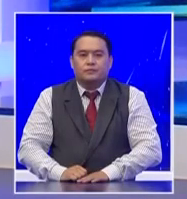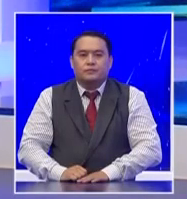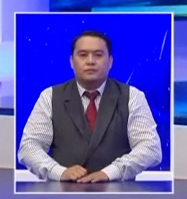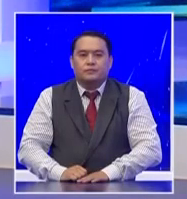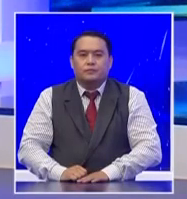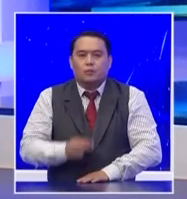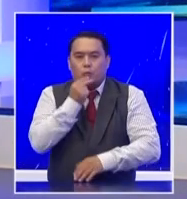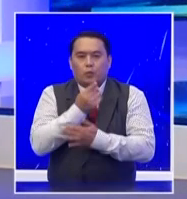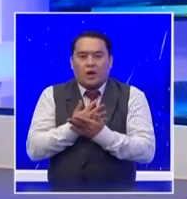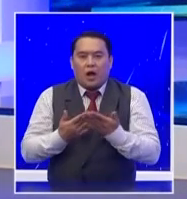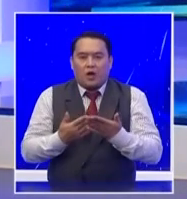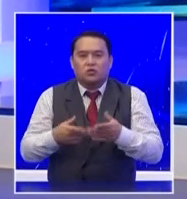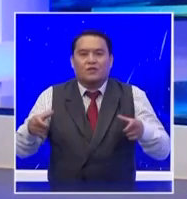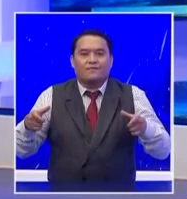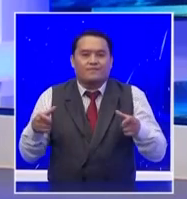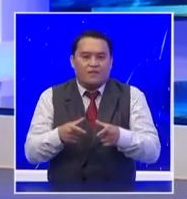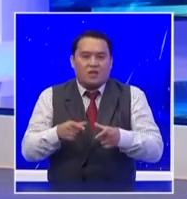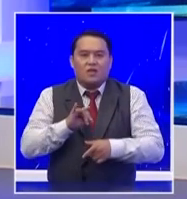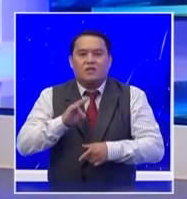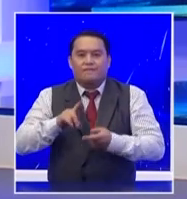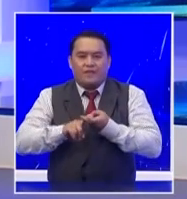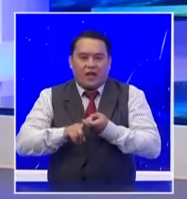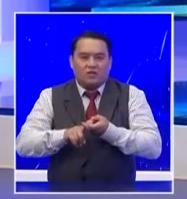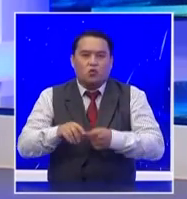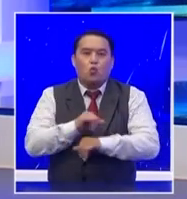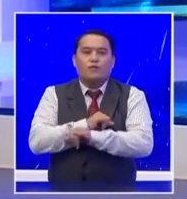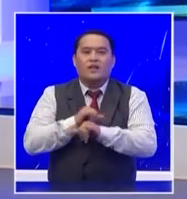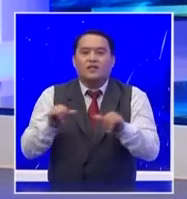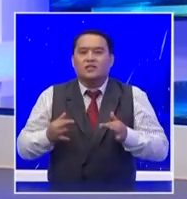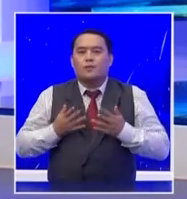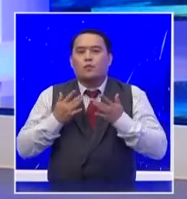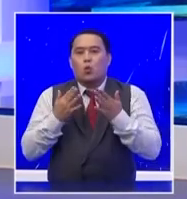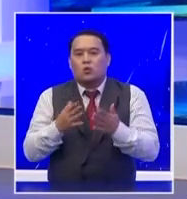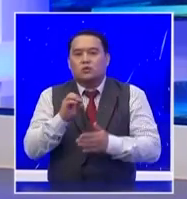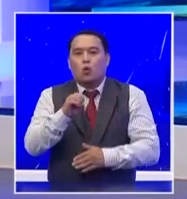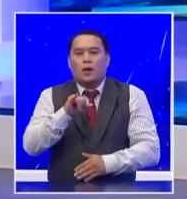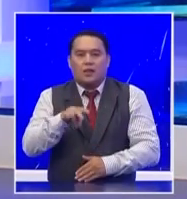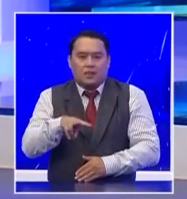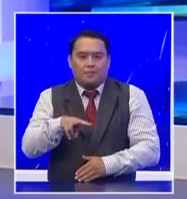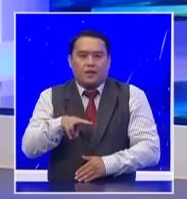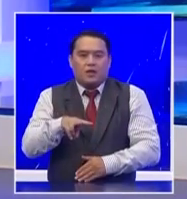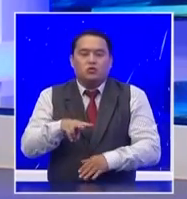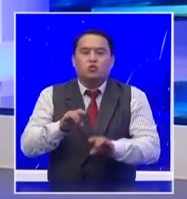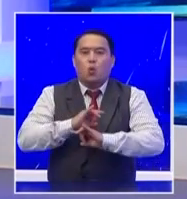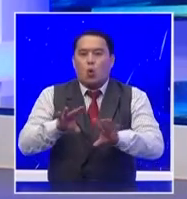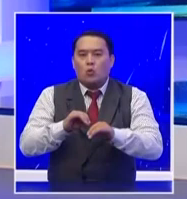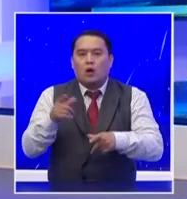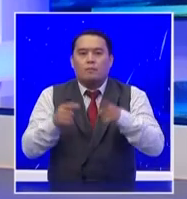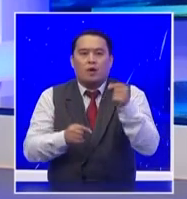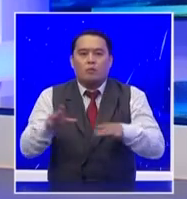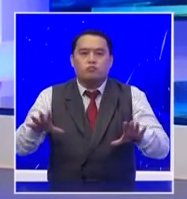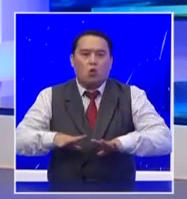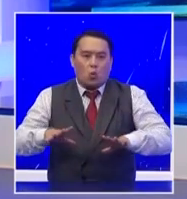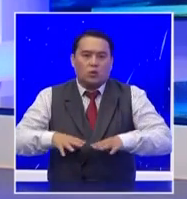Народный продукт. На фоне пандемии коронавирусной инфекции невероятно вырос спрос на кумыс и салмал. Считается, что кобылье молоко